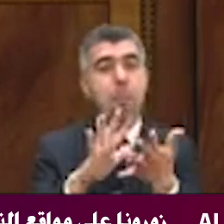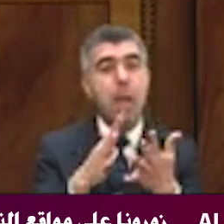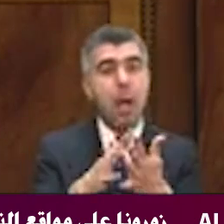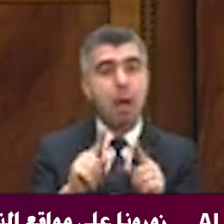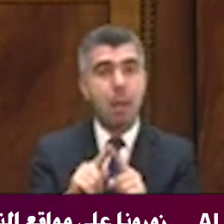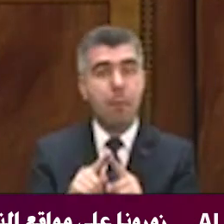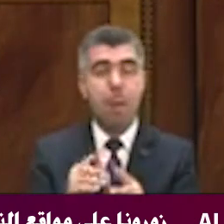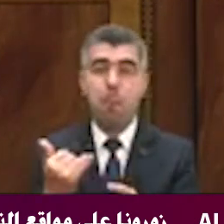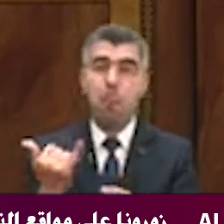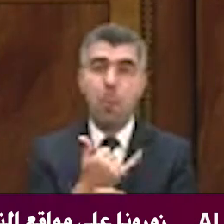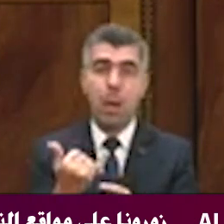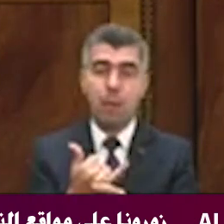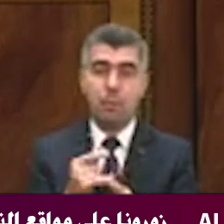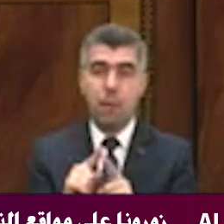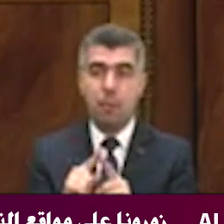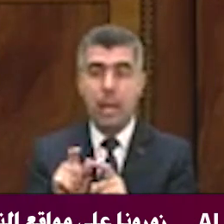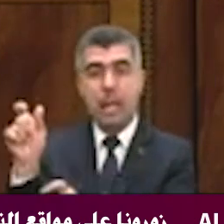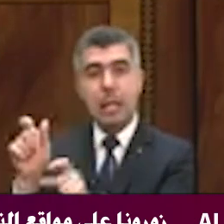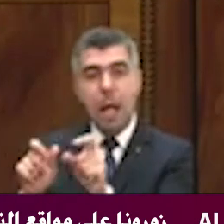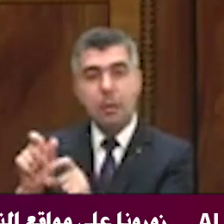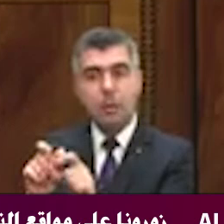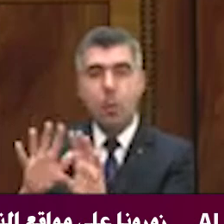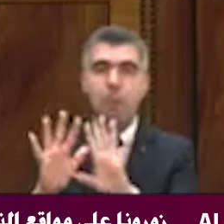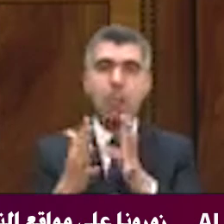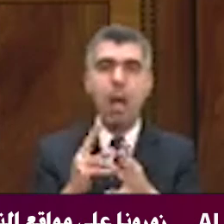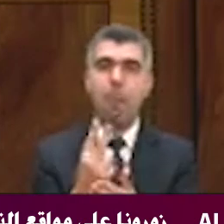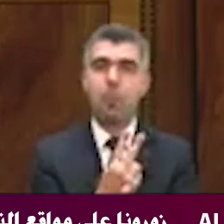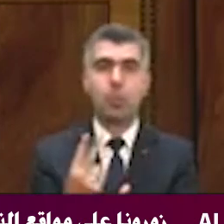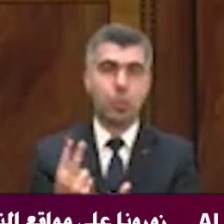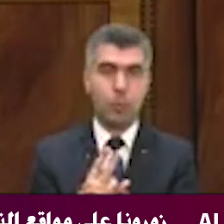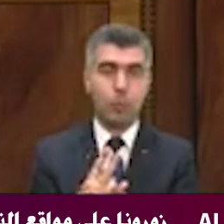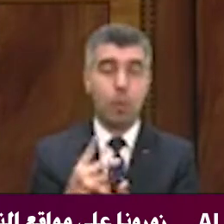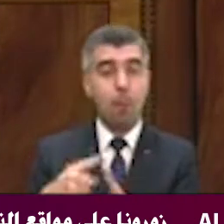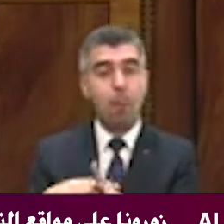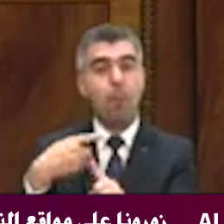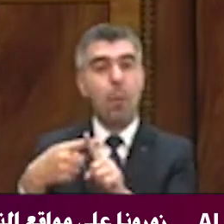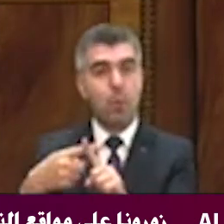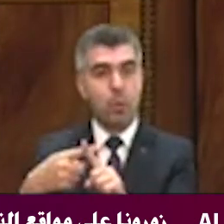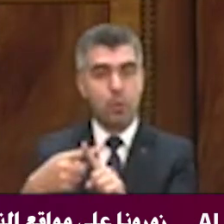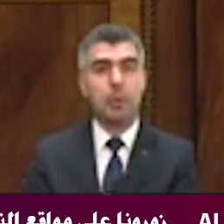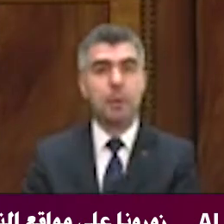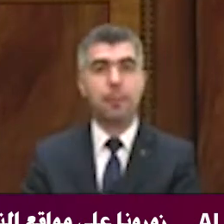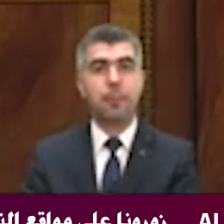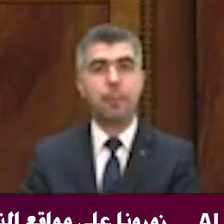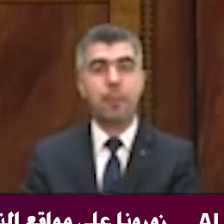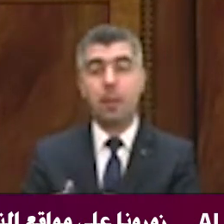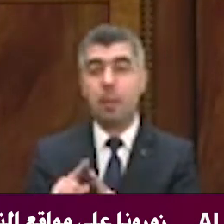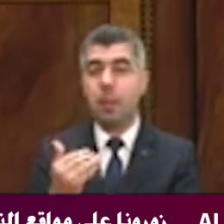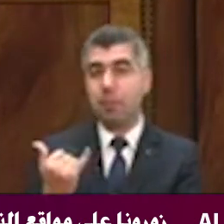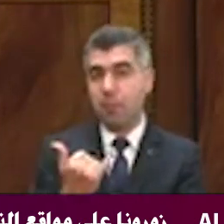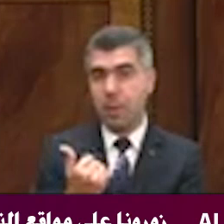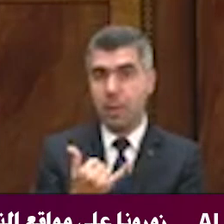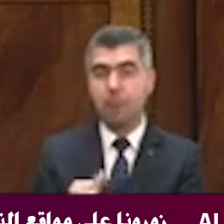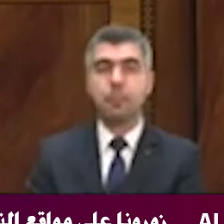تحدي أمام الإنسان وأمام البيئة، وكذلك أزمة ضرورة